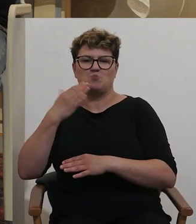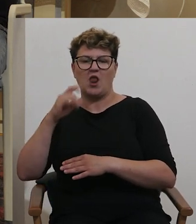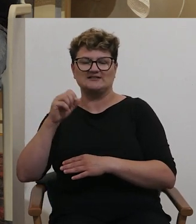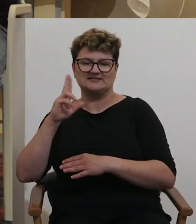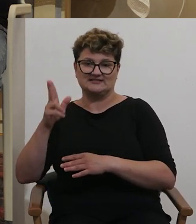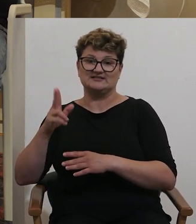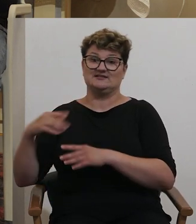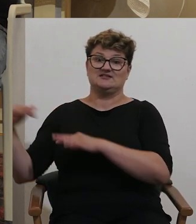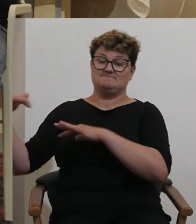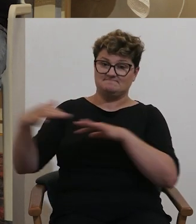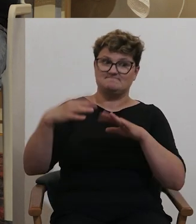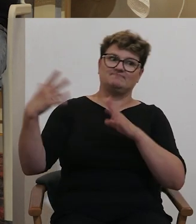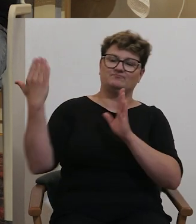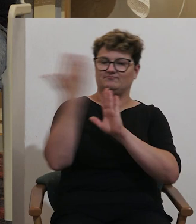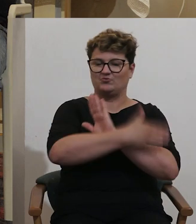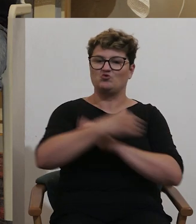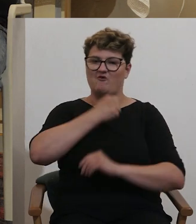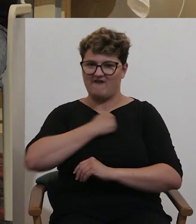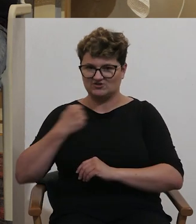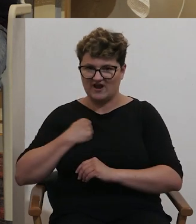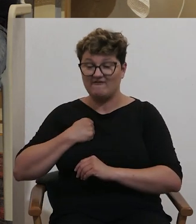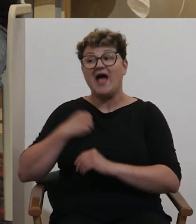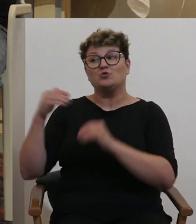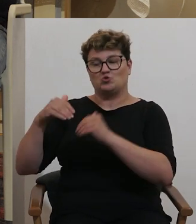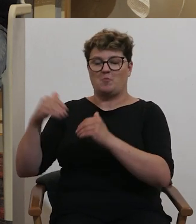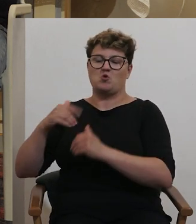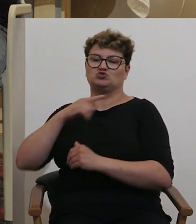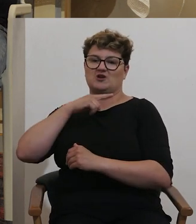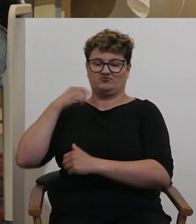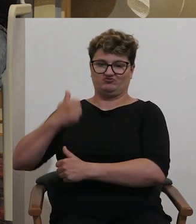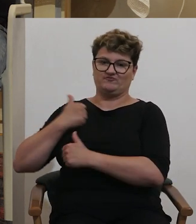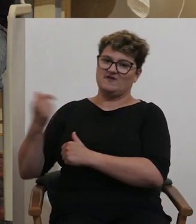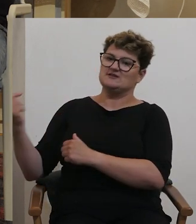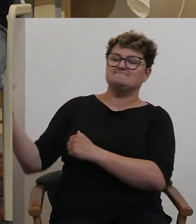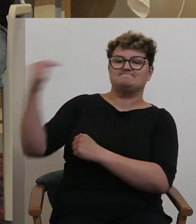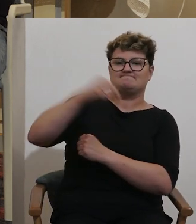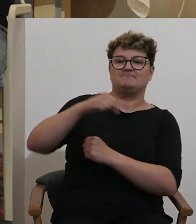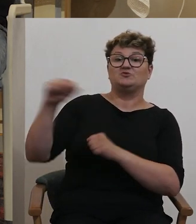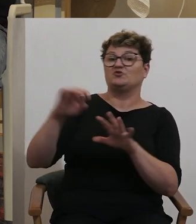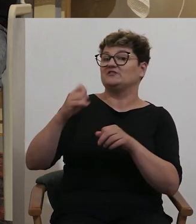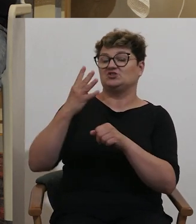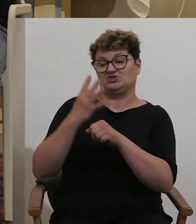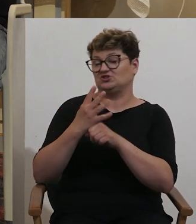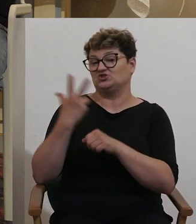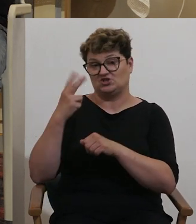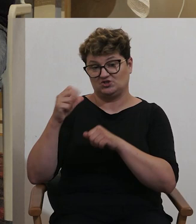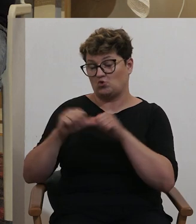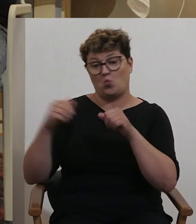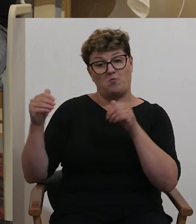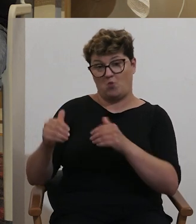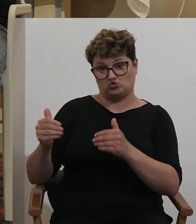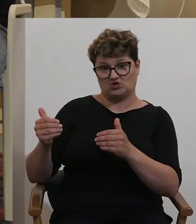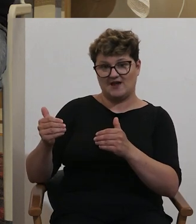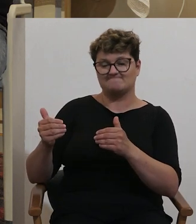warszawską, to być może Armia Czerwona pojawiłaby się w Polsce, w granicach Polski w 1943 roku. I dlatego